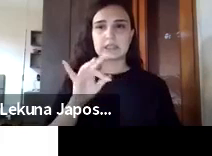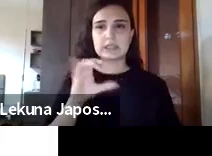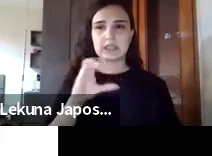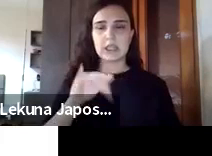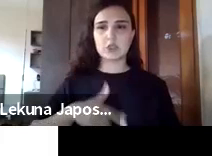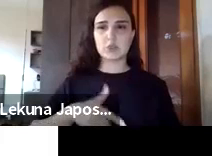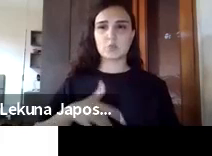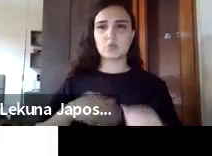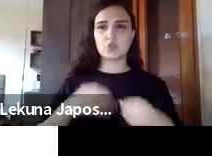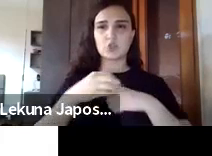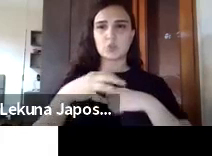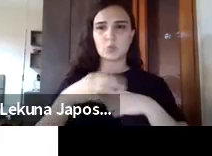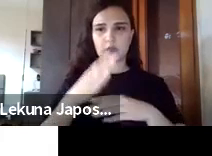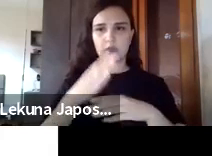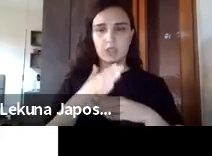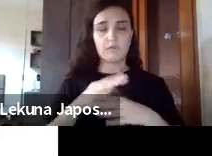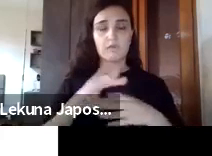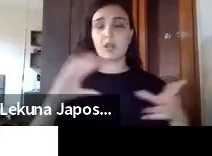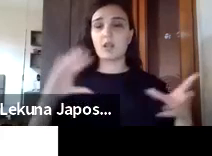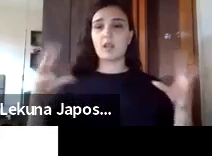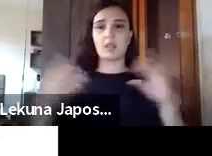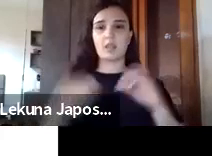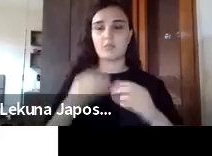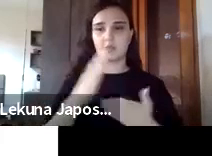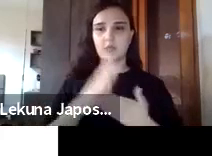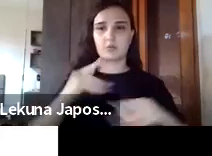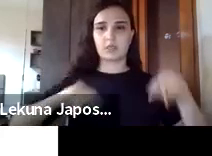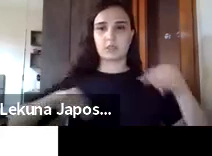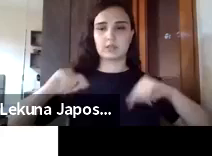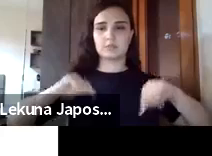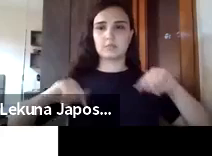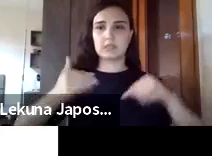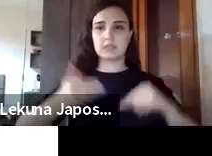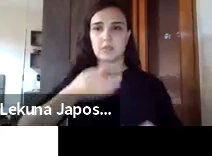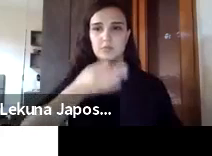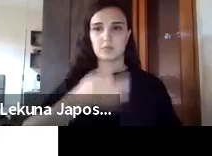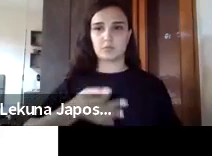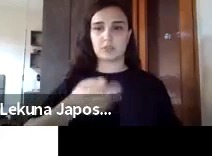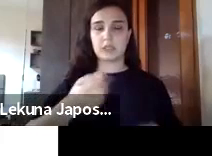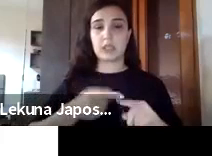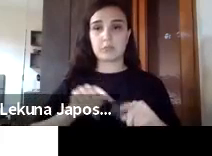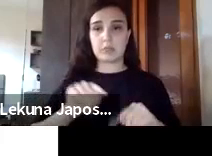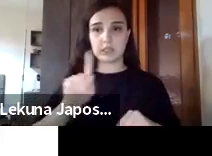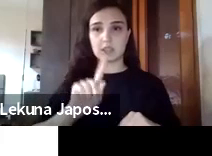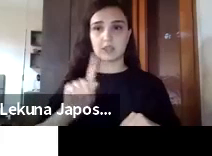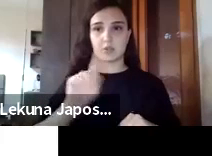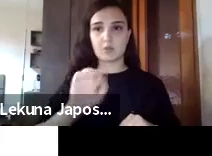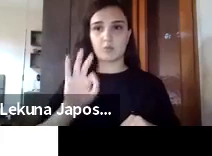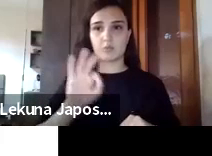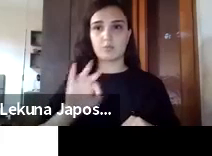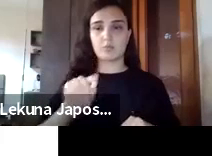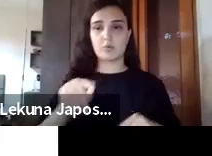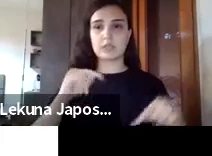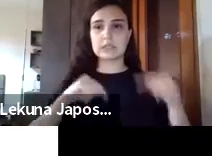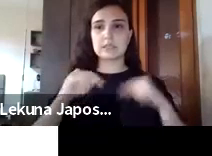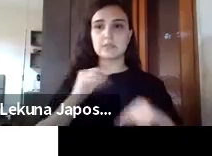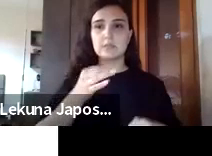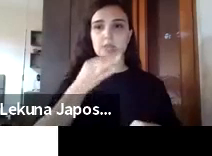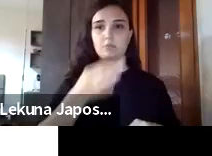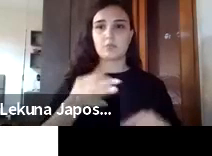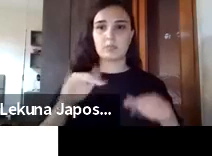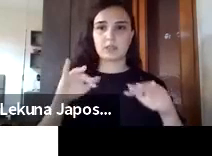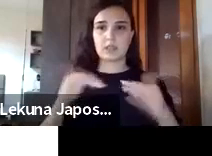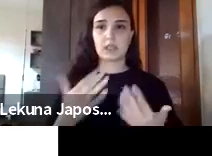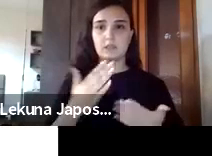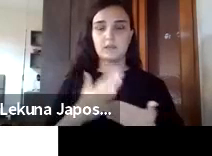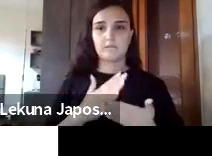კუჭის წყული არსებობს, ანუ ეს ყველაფერი არის ორგანიზმის რეაქცია იმაზე, რომ ორგანიზმი გეუბნებად დაღლილი